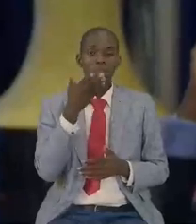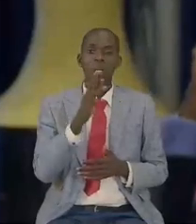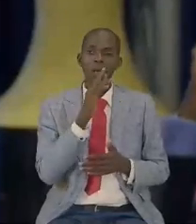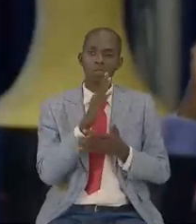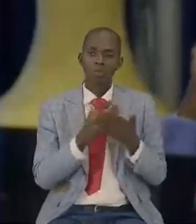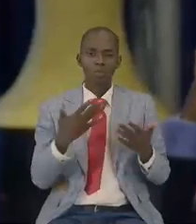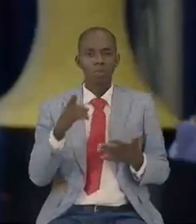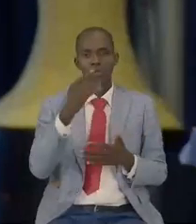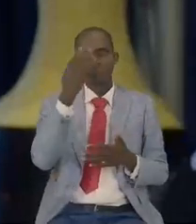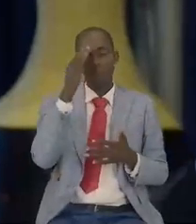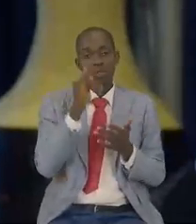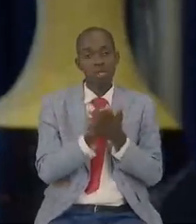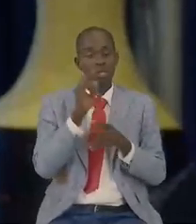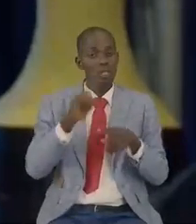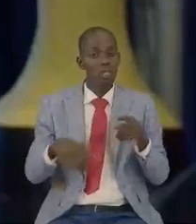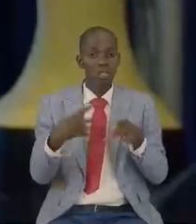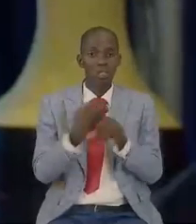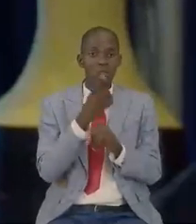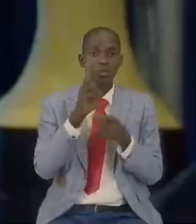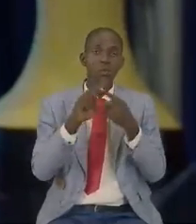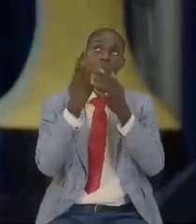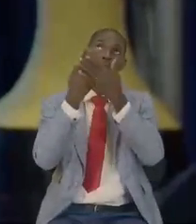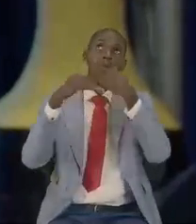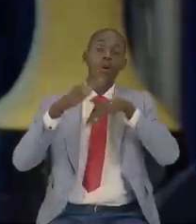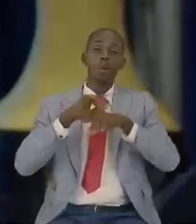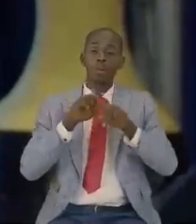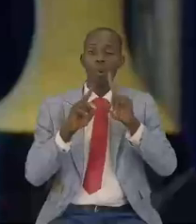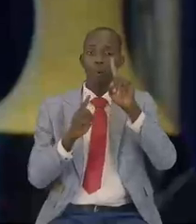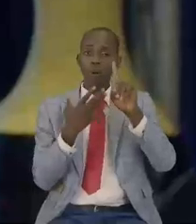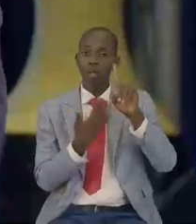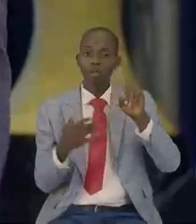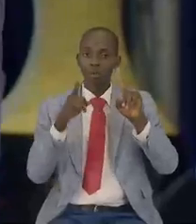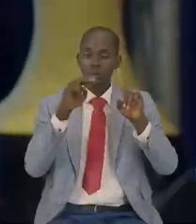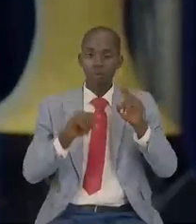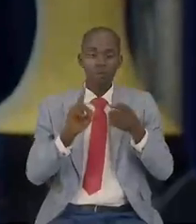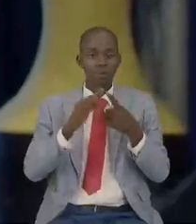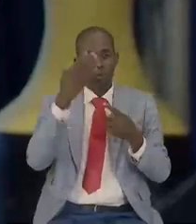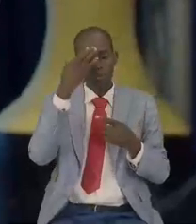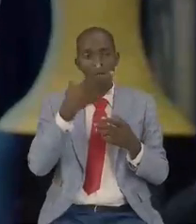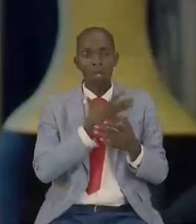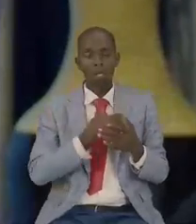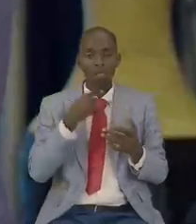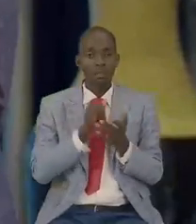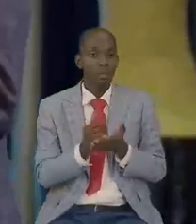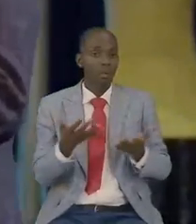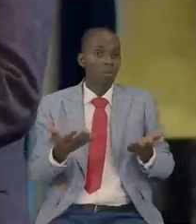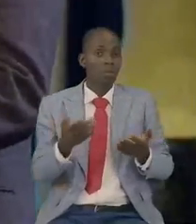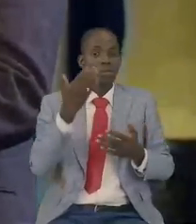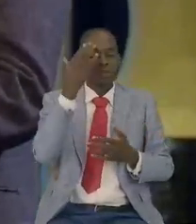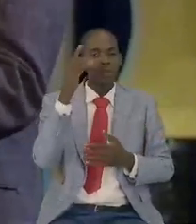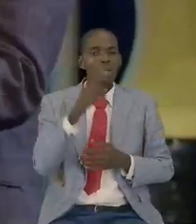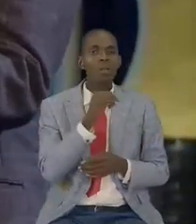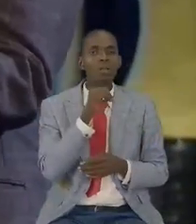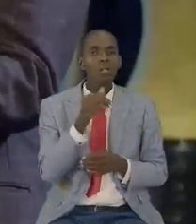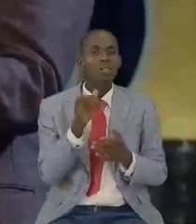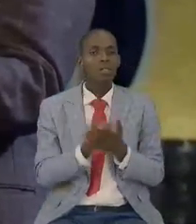te conduire au ciel. Mais il y a une seule chose que tu dois connaître. Et il dit, ne savez-vous pas que votre